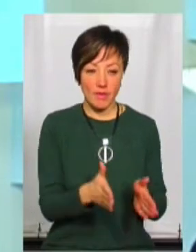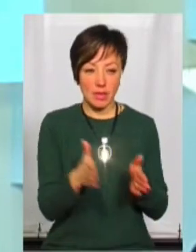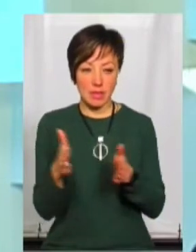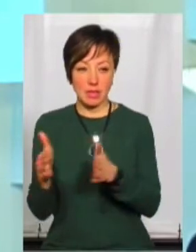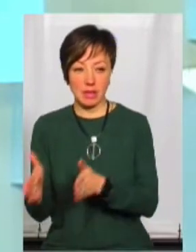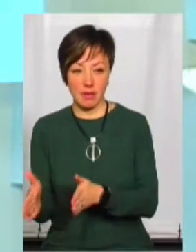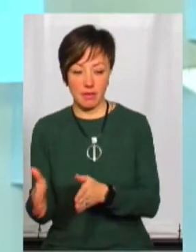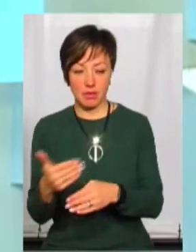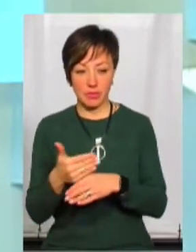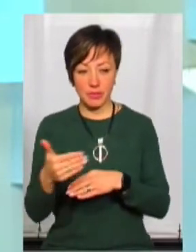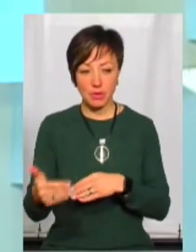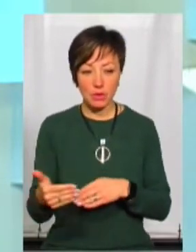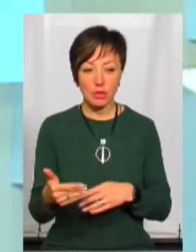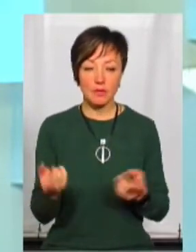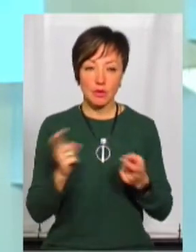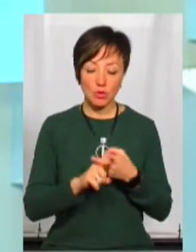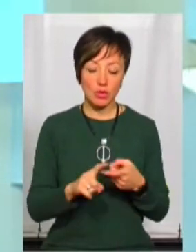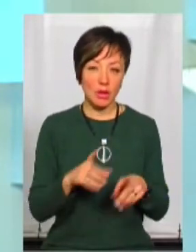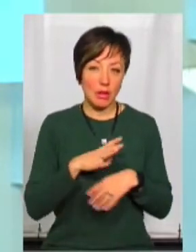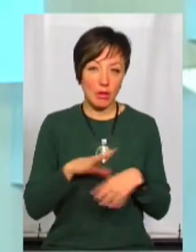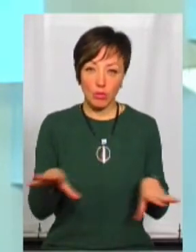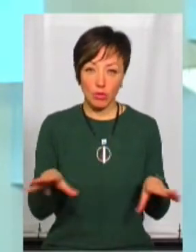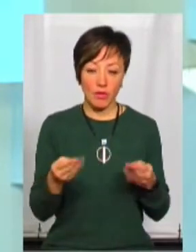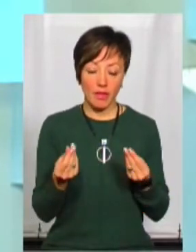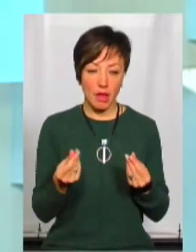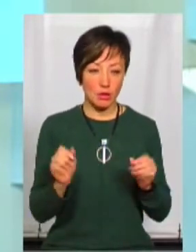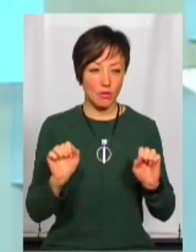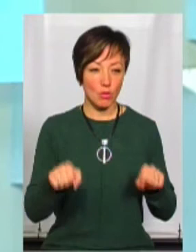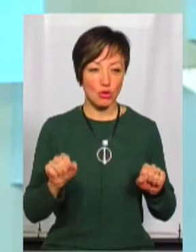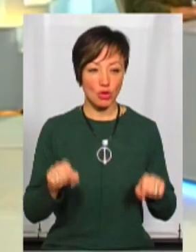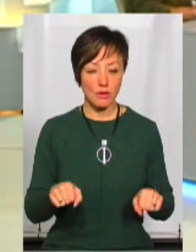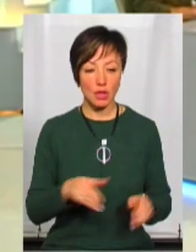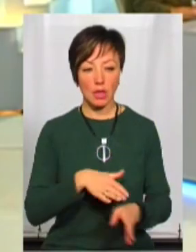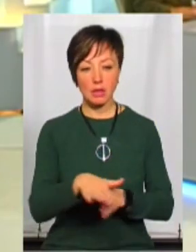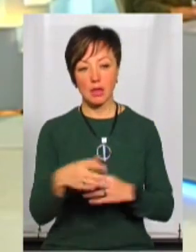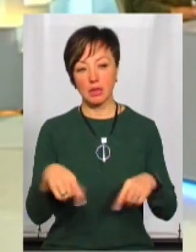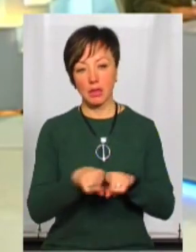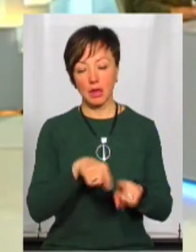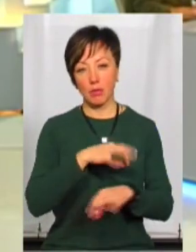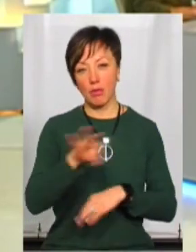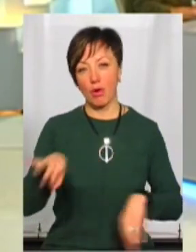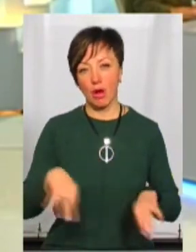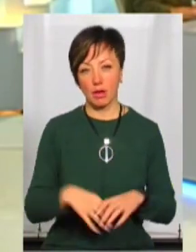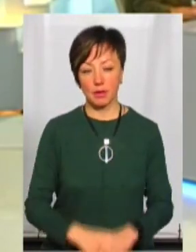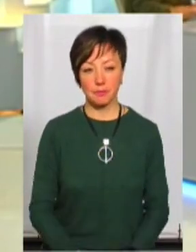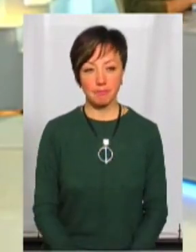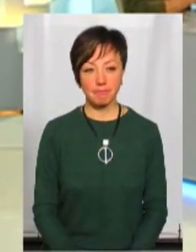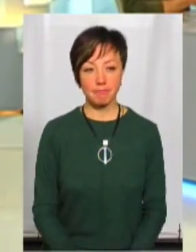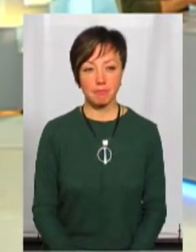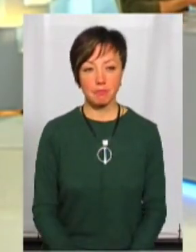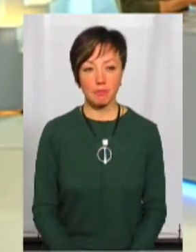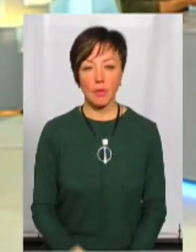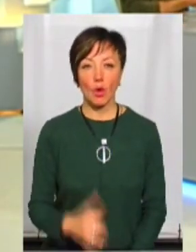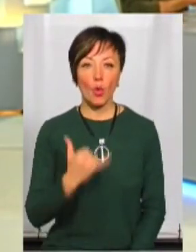відставлений до кращих часів в зв'язку з тим, що не було технічної і фінансової можливості реалізувати такий проєкт. У мене